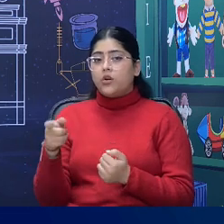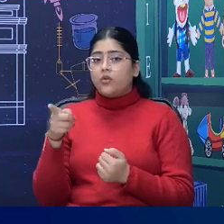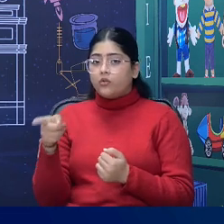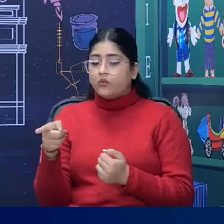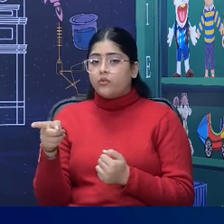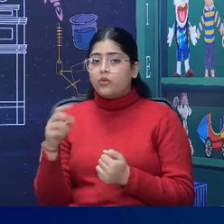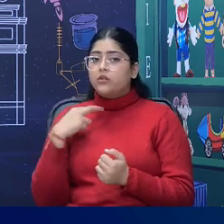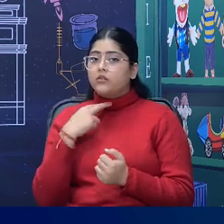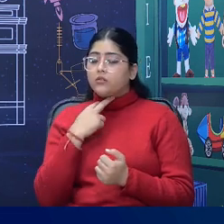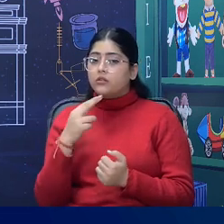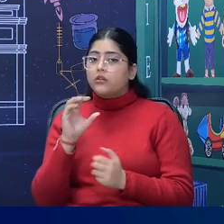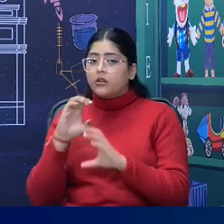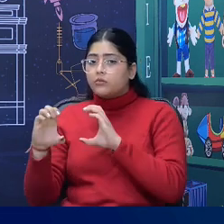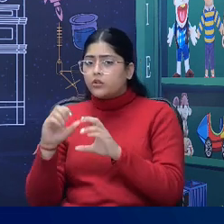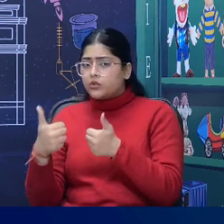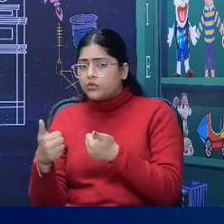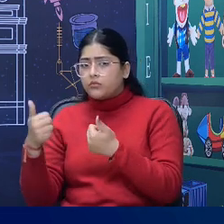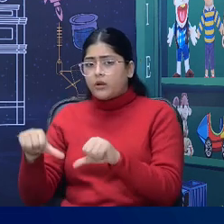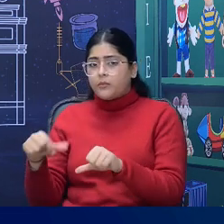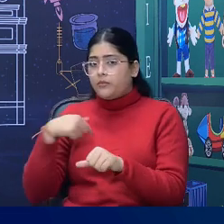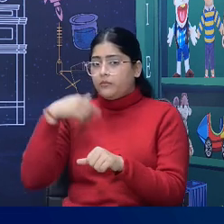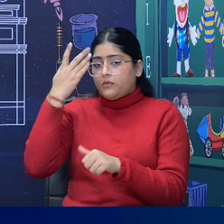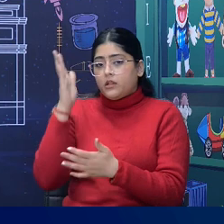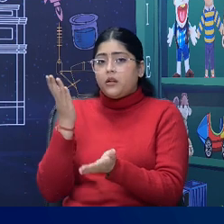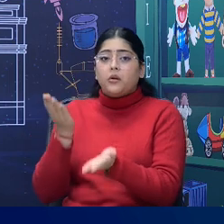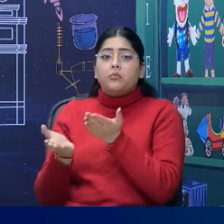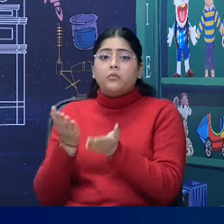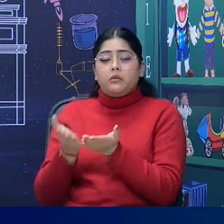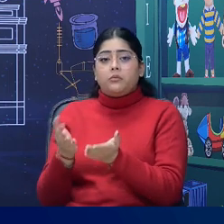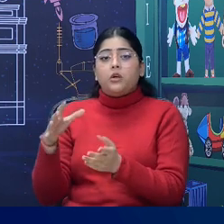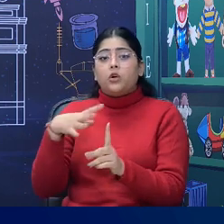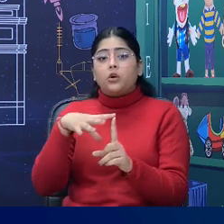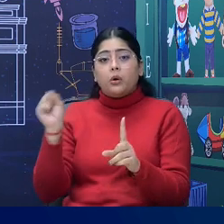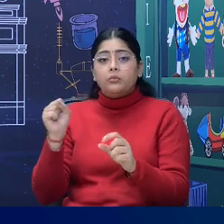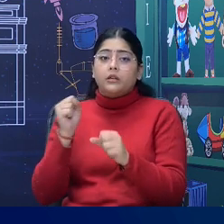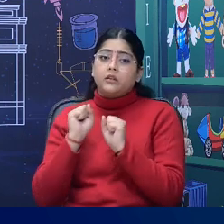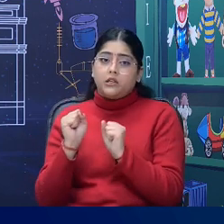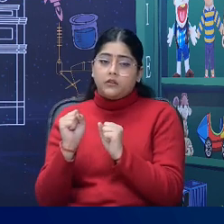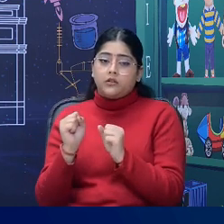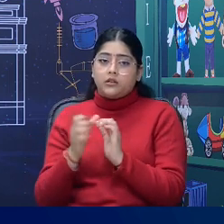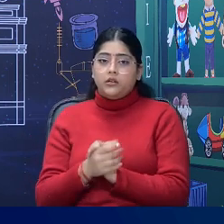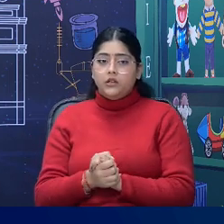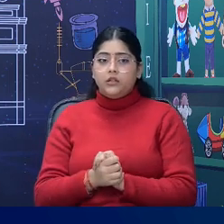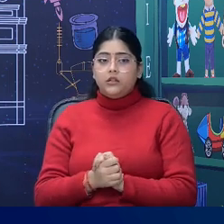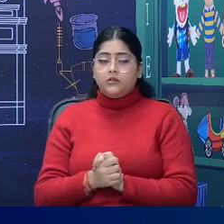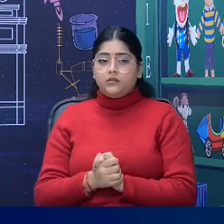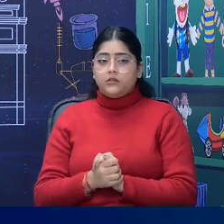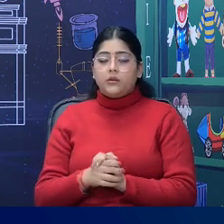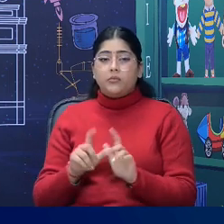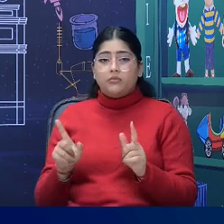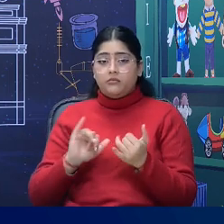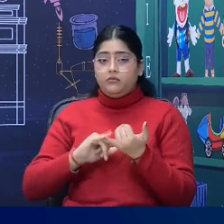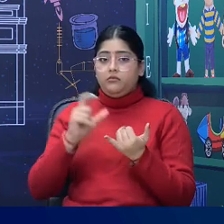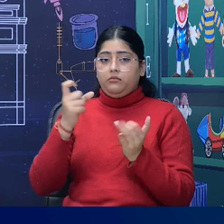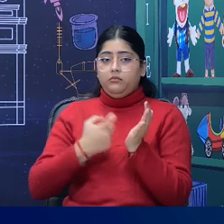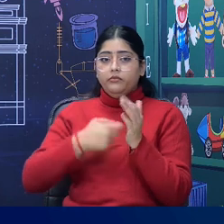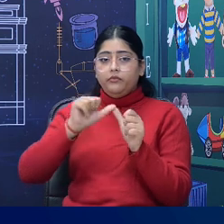इसमें व्यंग में यह भी कहा गया कि हर व्यक्ति जो है उस काम के लिए नहीं बना होता है हालांकि इन्होंने वही किया कि उसने सूरज छाप टॉर्च को पेटी में